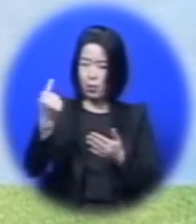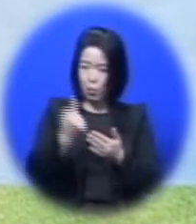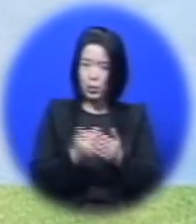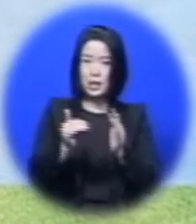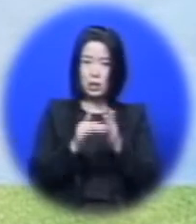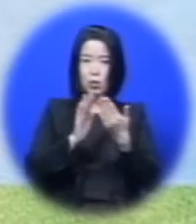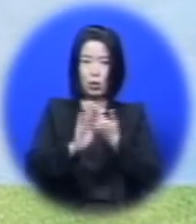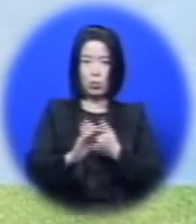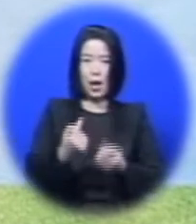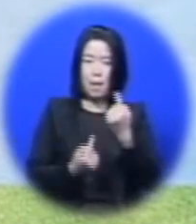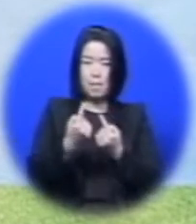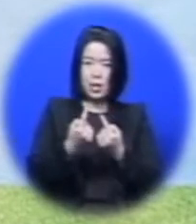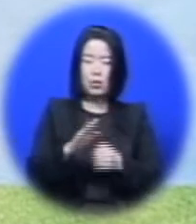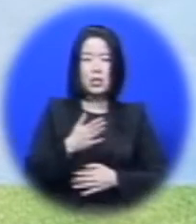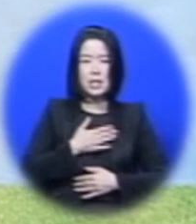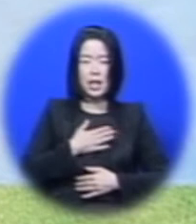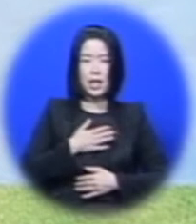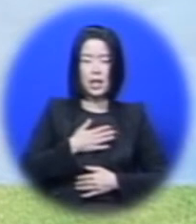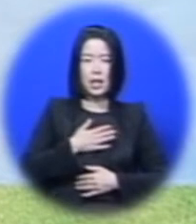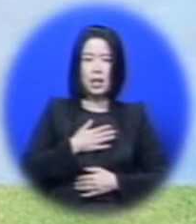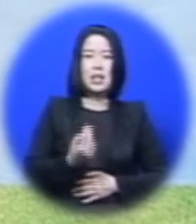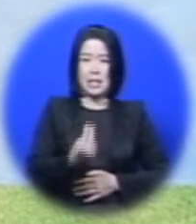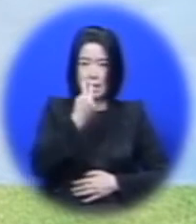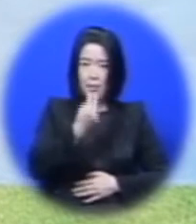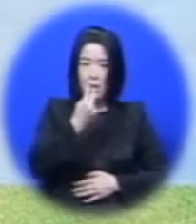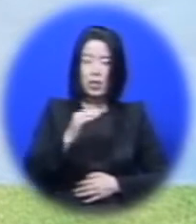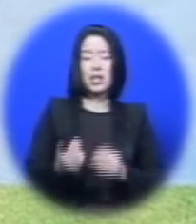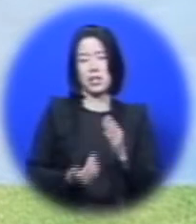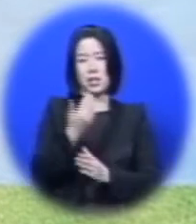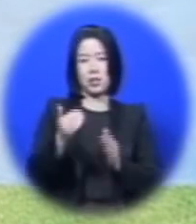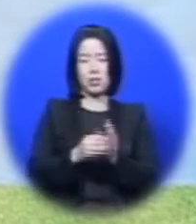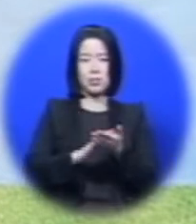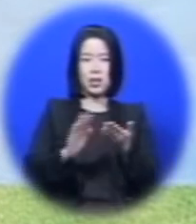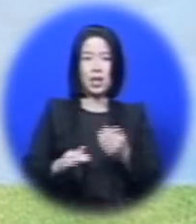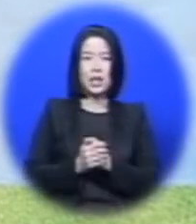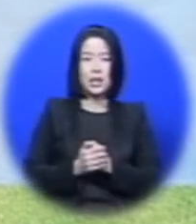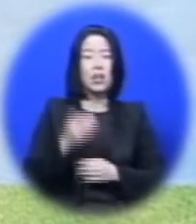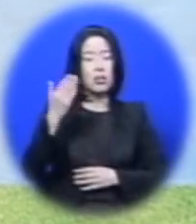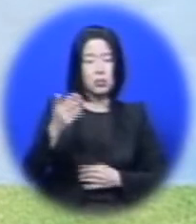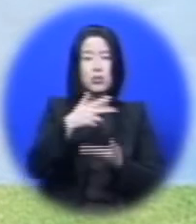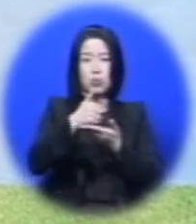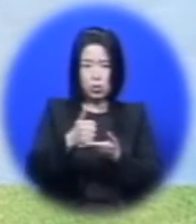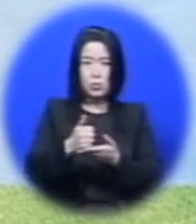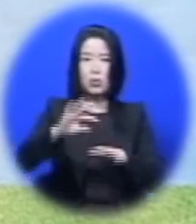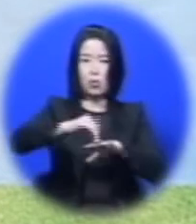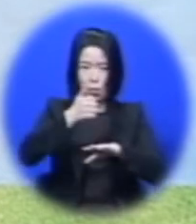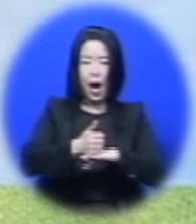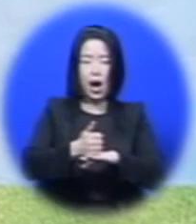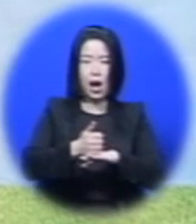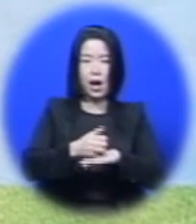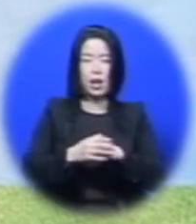다음에 비로소 저에게는 생명이 생겼어요. 그분은 주님이셨고